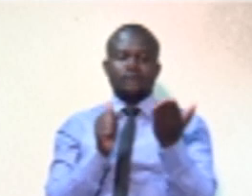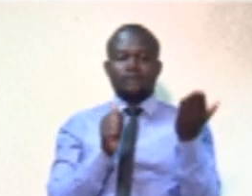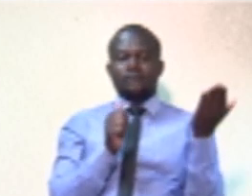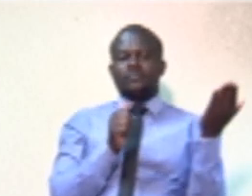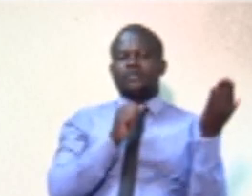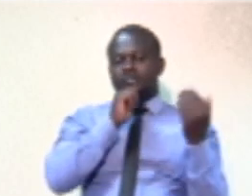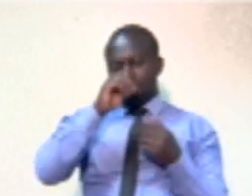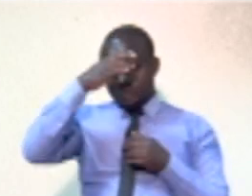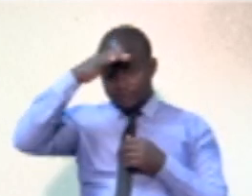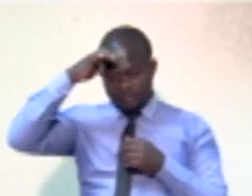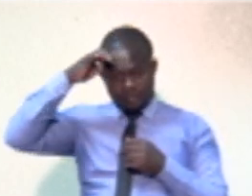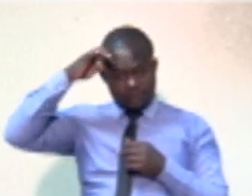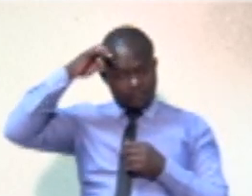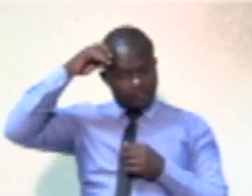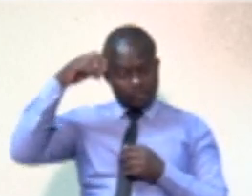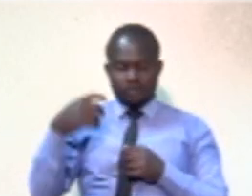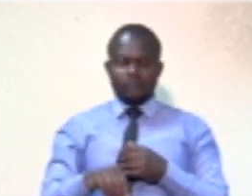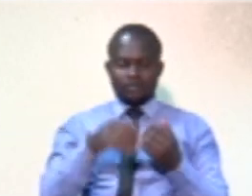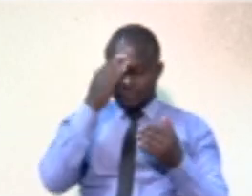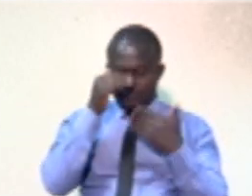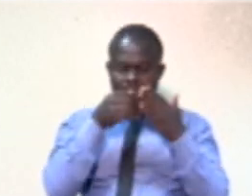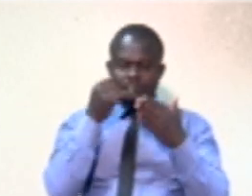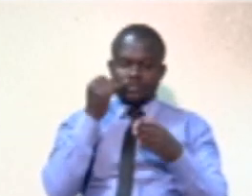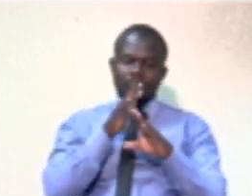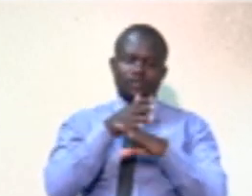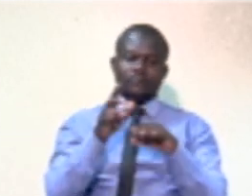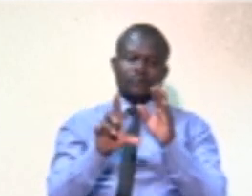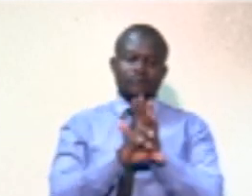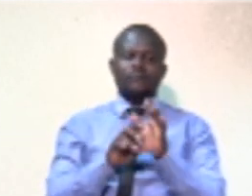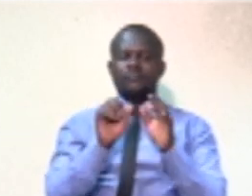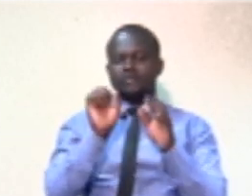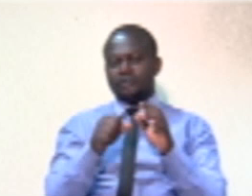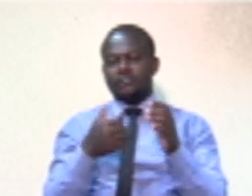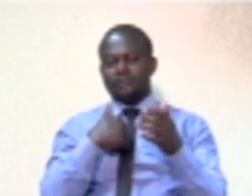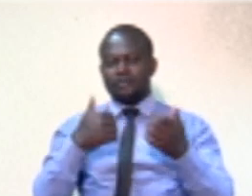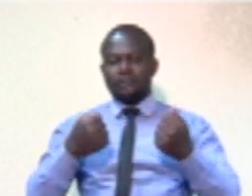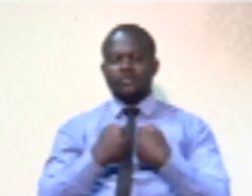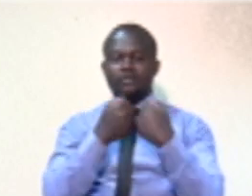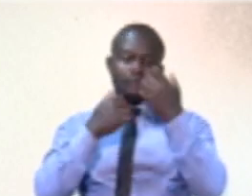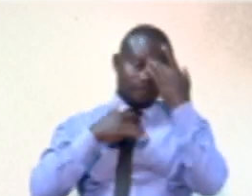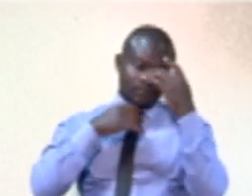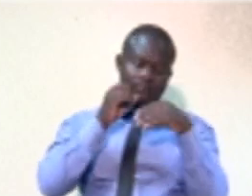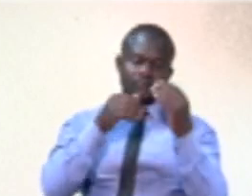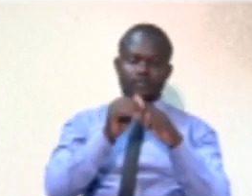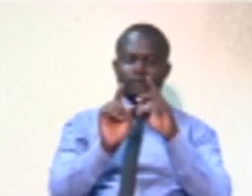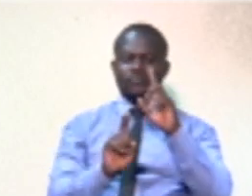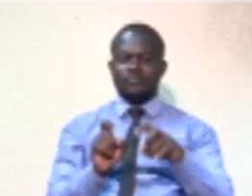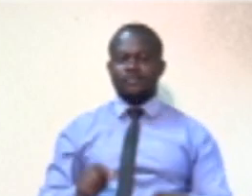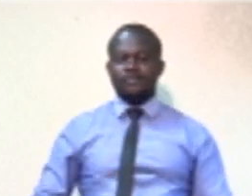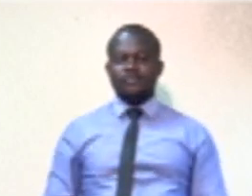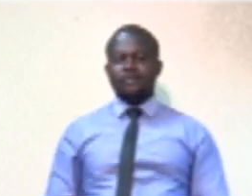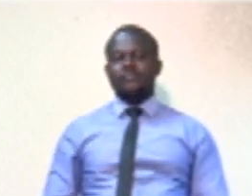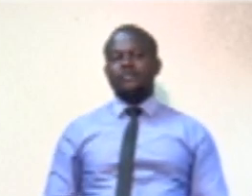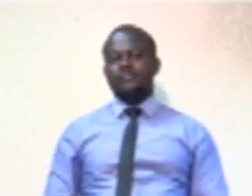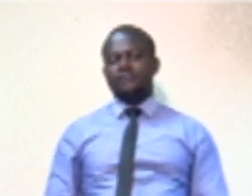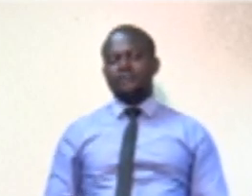be kwigora kubera yuko mu by'ukuri iyo urenze ku mabwiriza bishobora kugiraho ingaruka ukarwara cyangwa se ukabana bibazwa. Hari